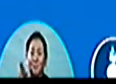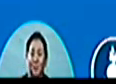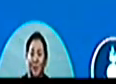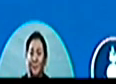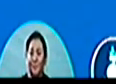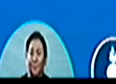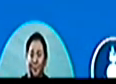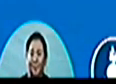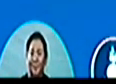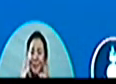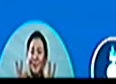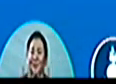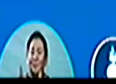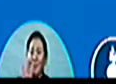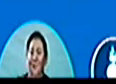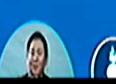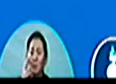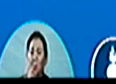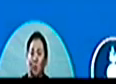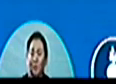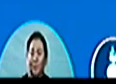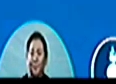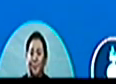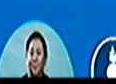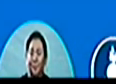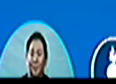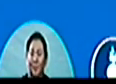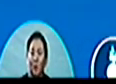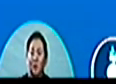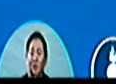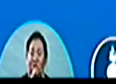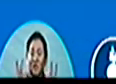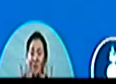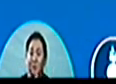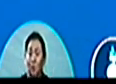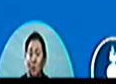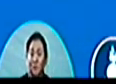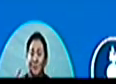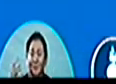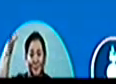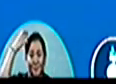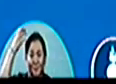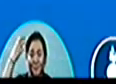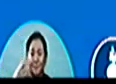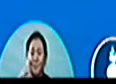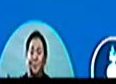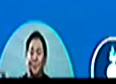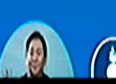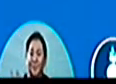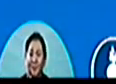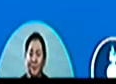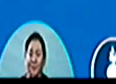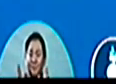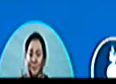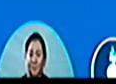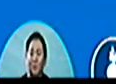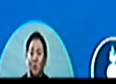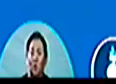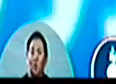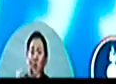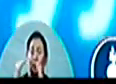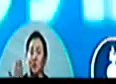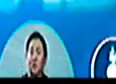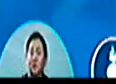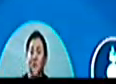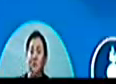хамгаалдаг хууль, иргэнийн үйлчилдэг засаглал, иргэнийн шийддэг нийгэм, хөгжлийг дэмждэг